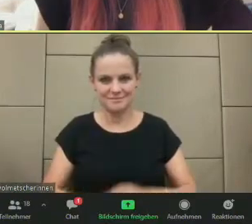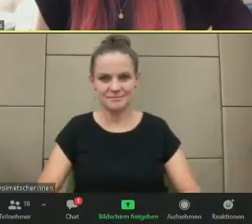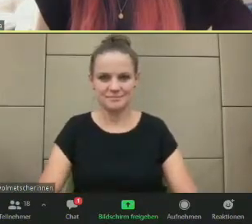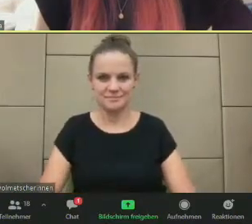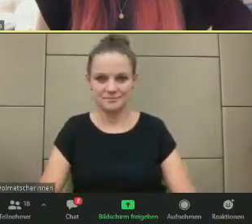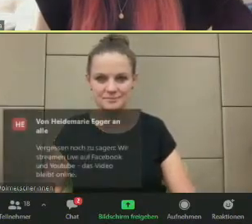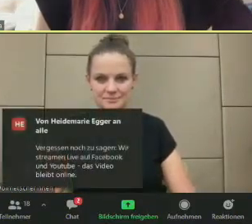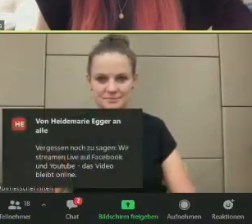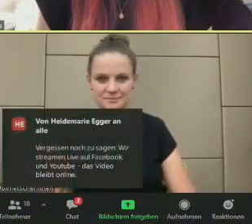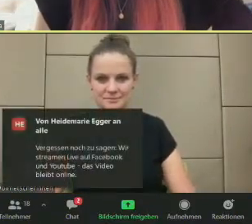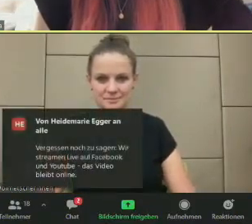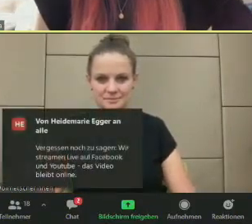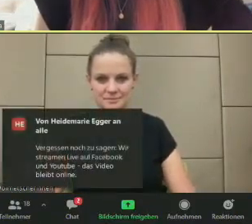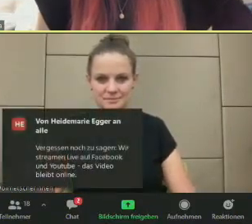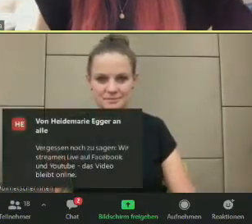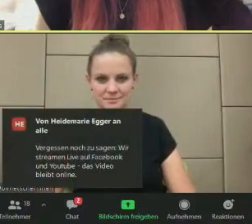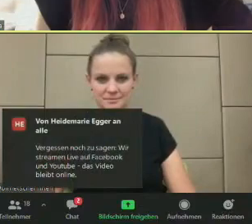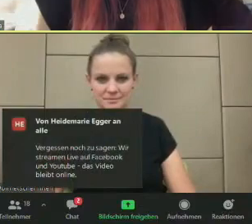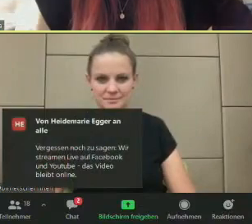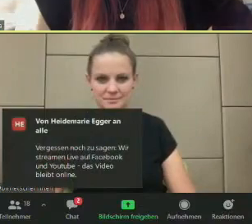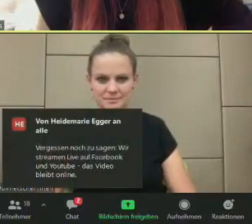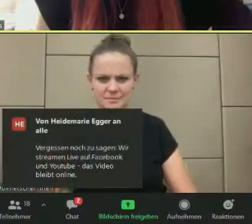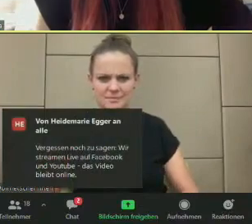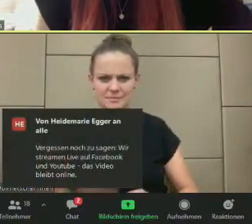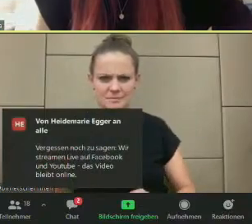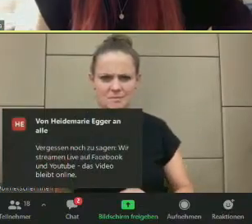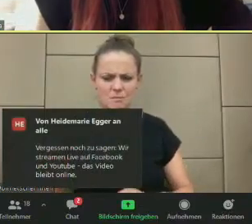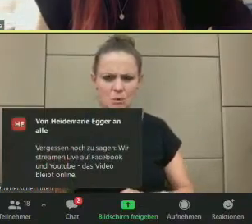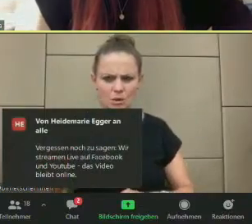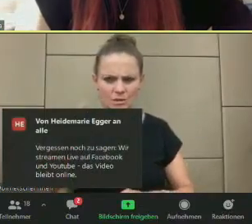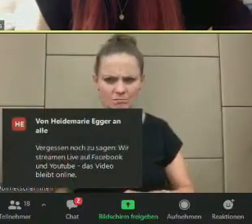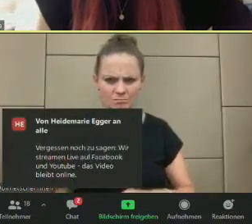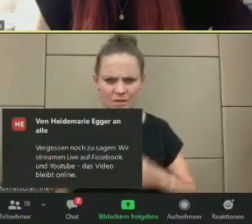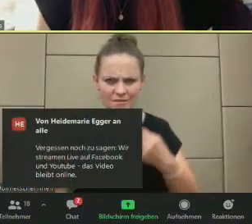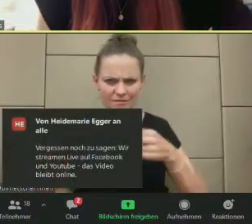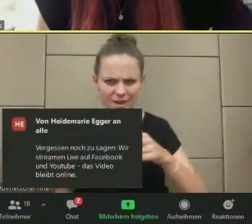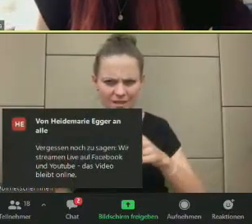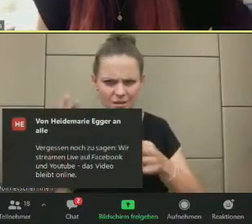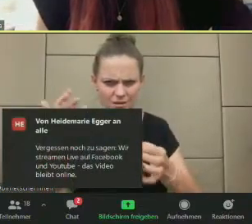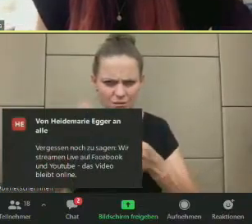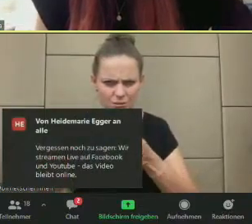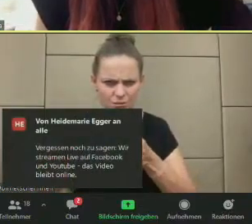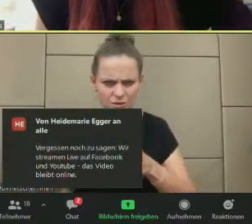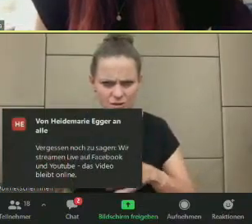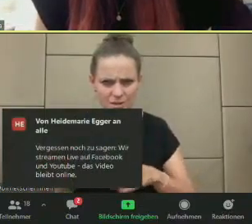Wenn ich jetzt, ich möchte jetzt gerne weiterklicken.